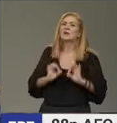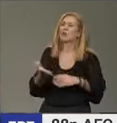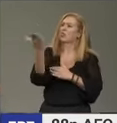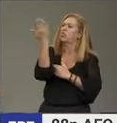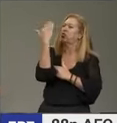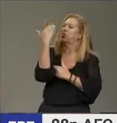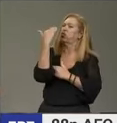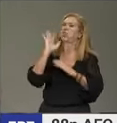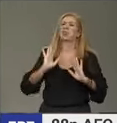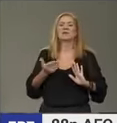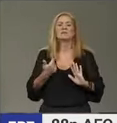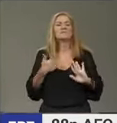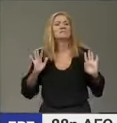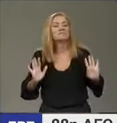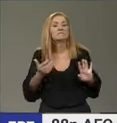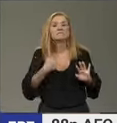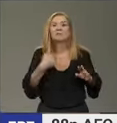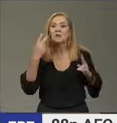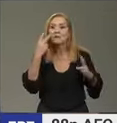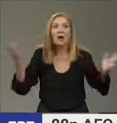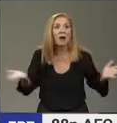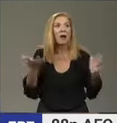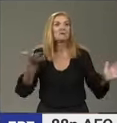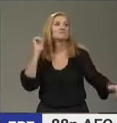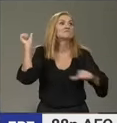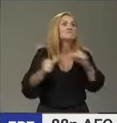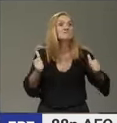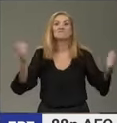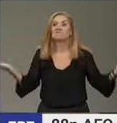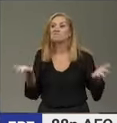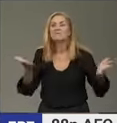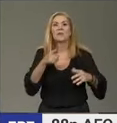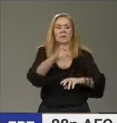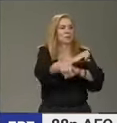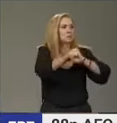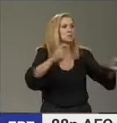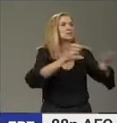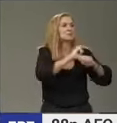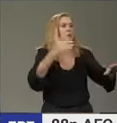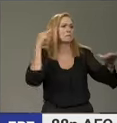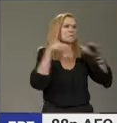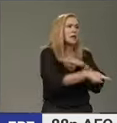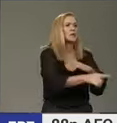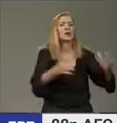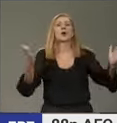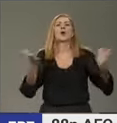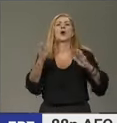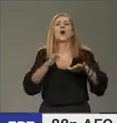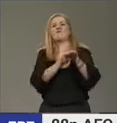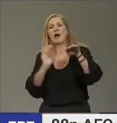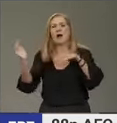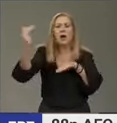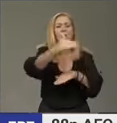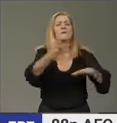δεύτερης κατηγορίας. Δεν βλέπουν να αλλάζουν τα πράγματα με ταχύτητα, παρά τις ανακοινώσεις για το μετρό, για τα έργα στο flyover και